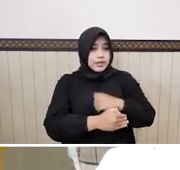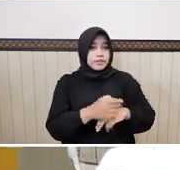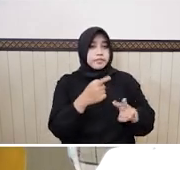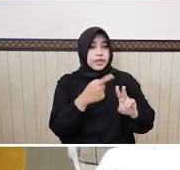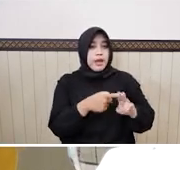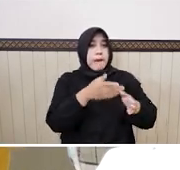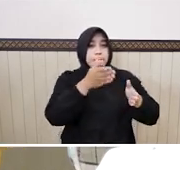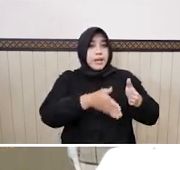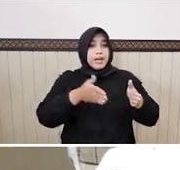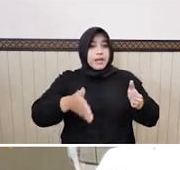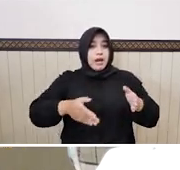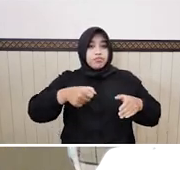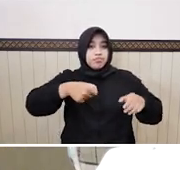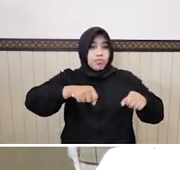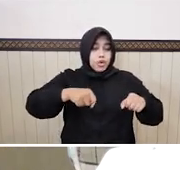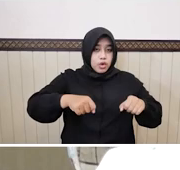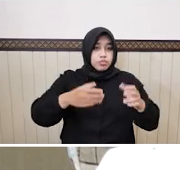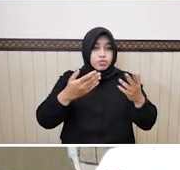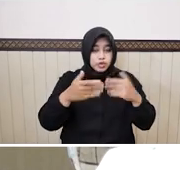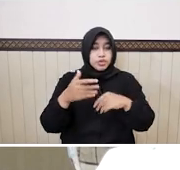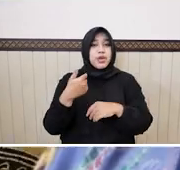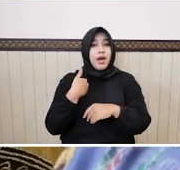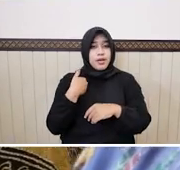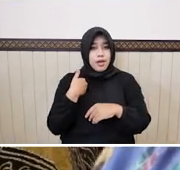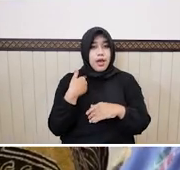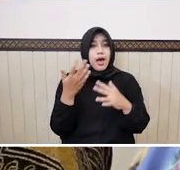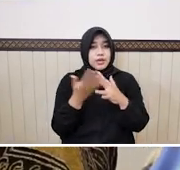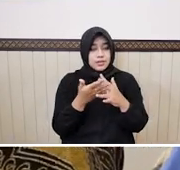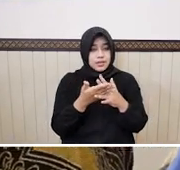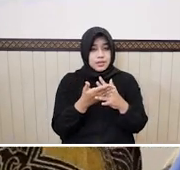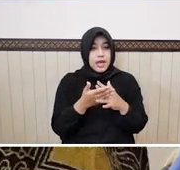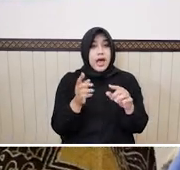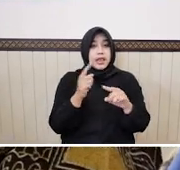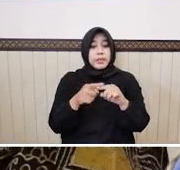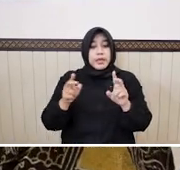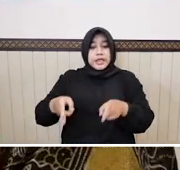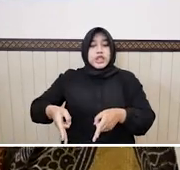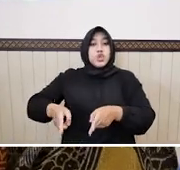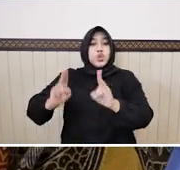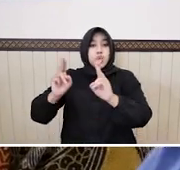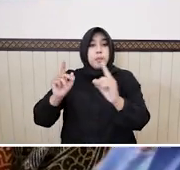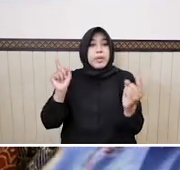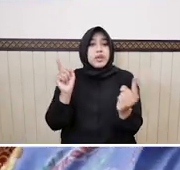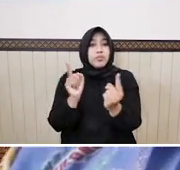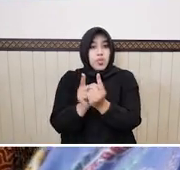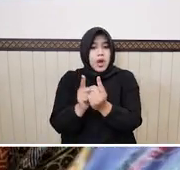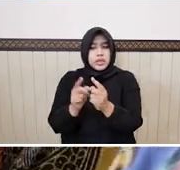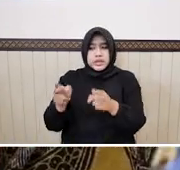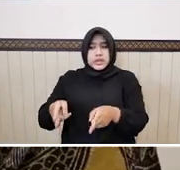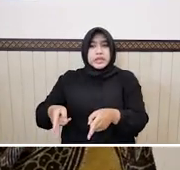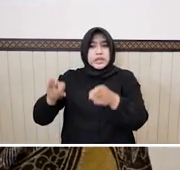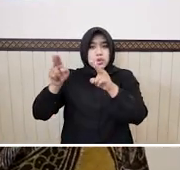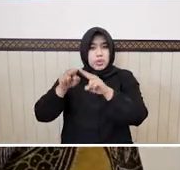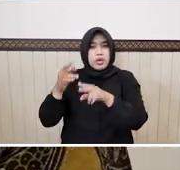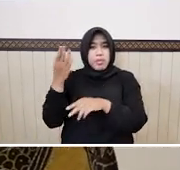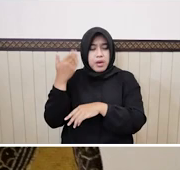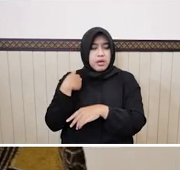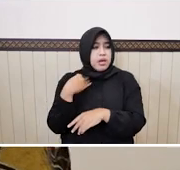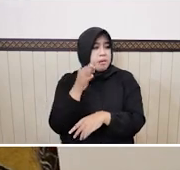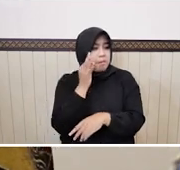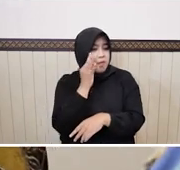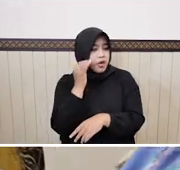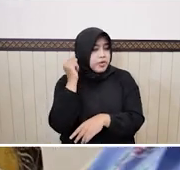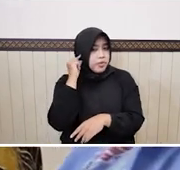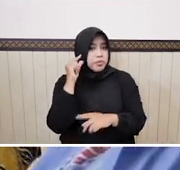parkiran parkiran juga sudah namun untuk gedung pertemuan ini yang mungkin kemarin mohon maaf Ibu